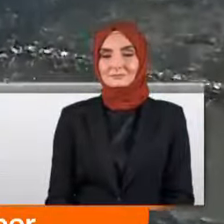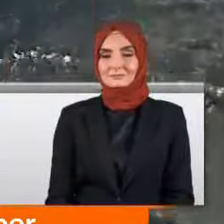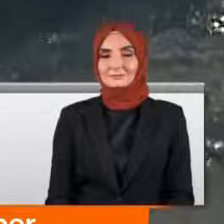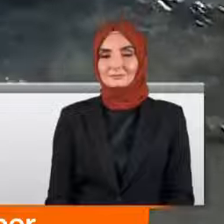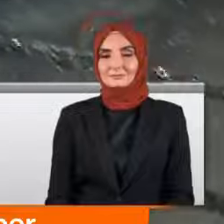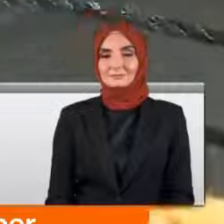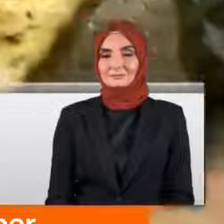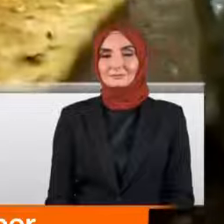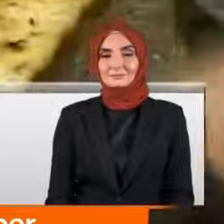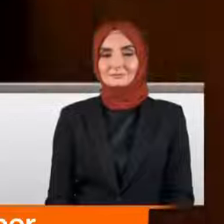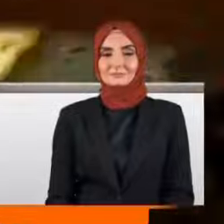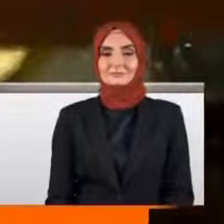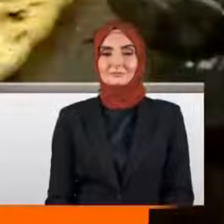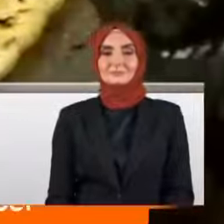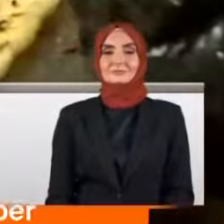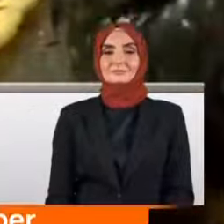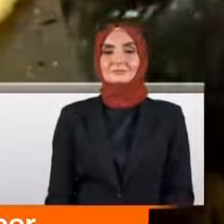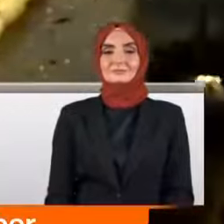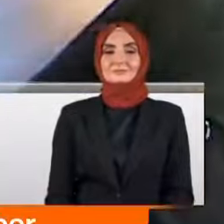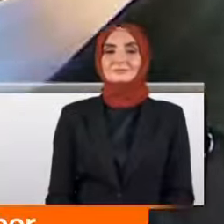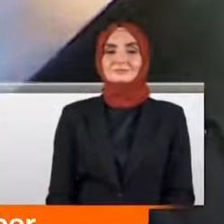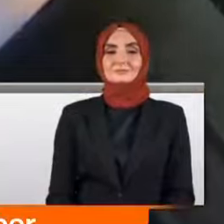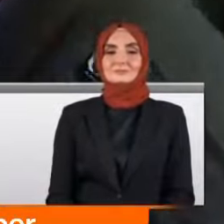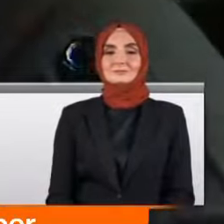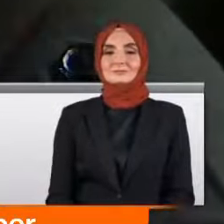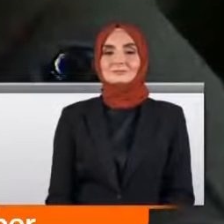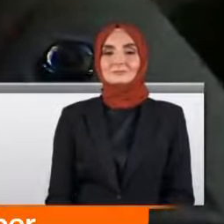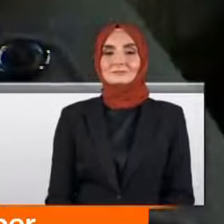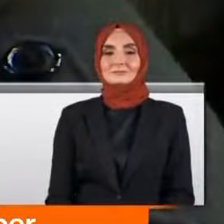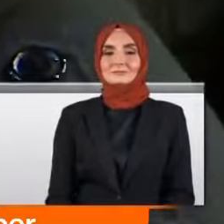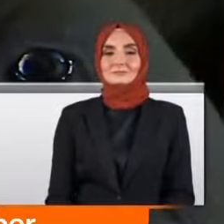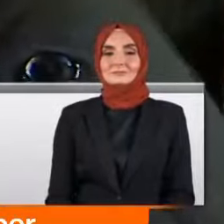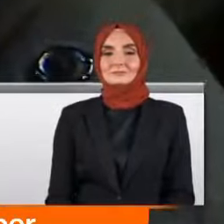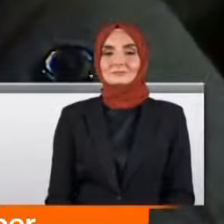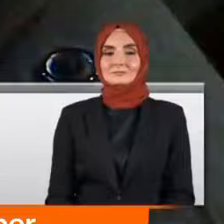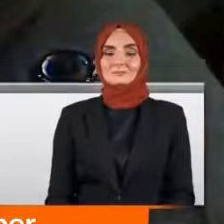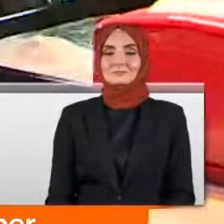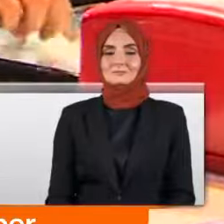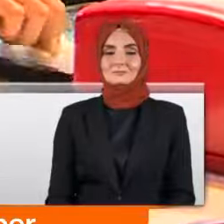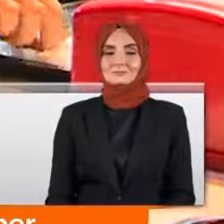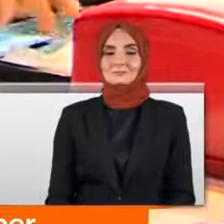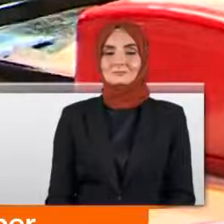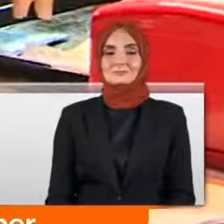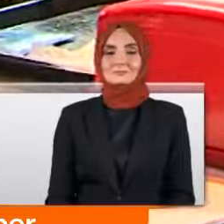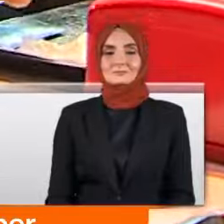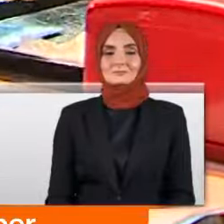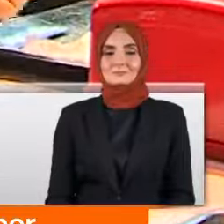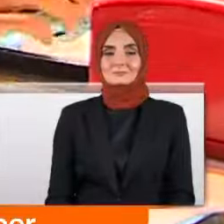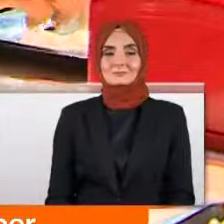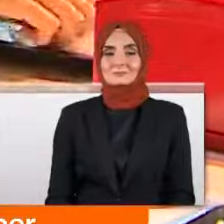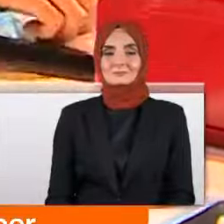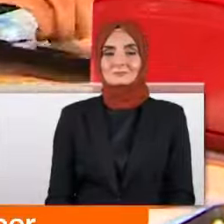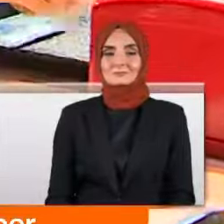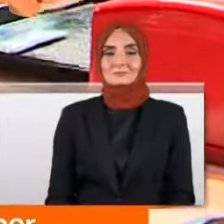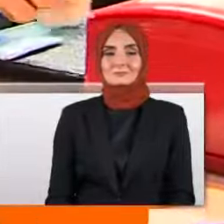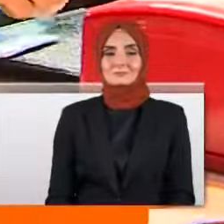bekletiyoruz zeytinyağında. Ve balığın lezzetine varıyorsunuz. Müşteriler tarafından çok tutulan popüler bir sokak lezzeti. Yanlarından geçerken bile o